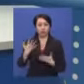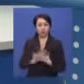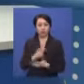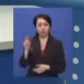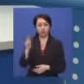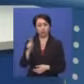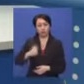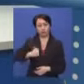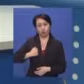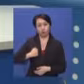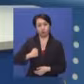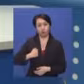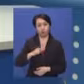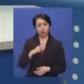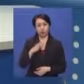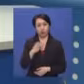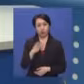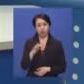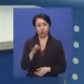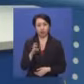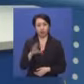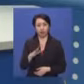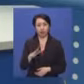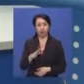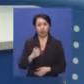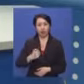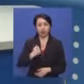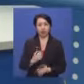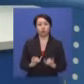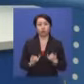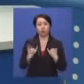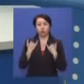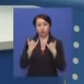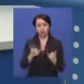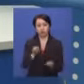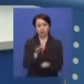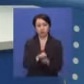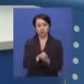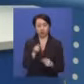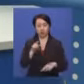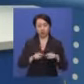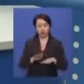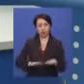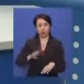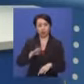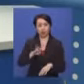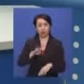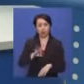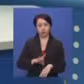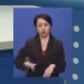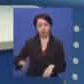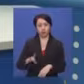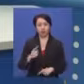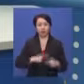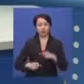нашли воина-североказахстанца Каиржана Тыкшекеева. Со всеми воинскими почестями бойца захоронили на его родине в Айыртаусском